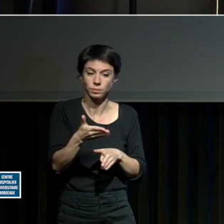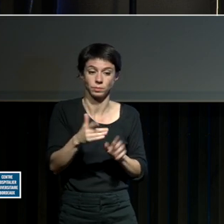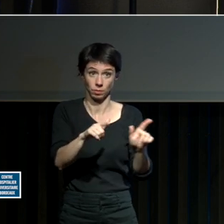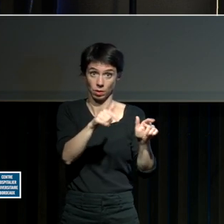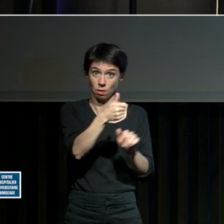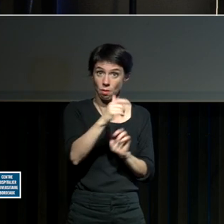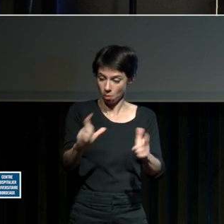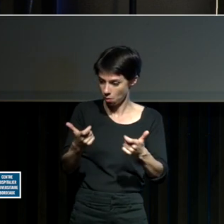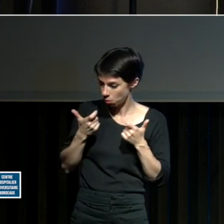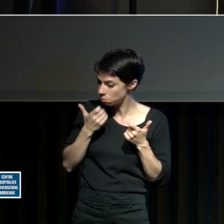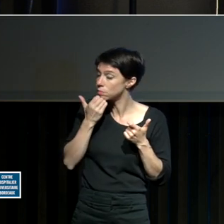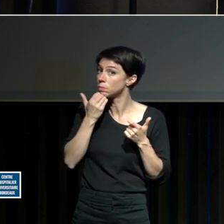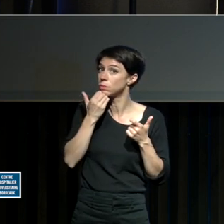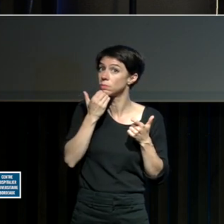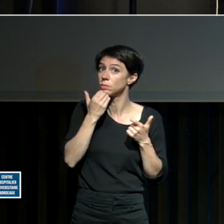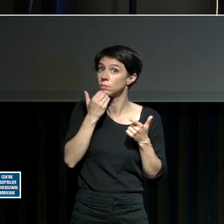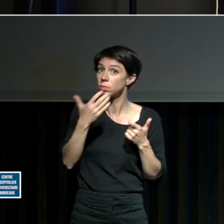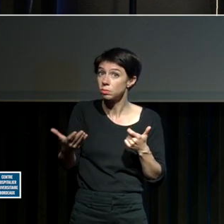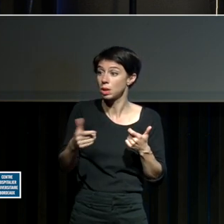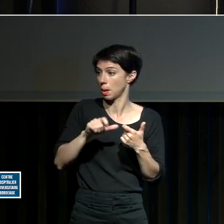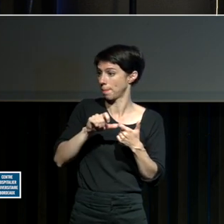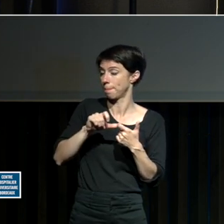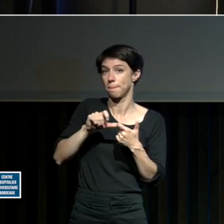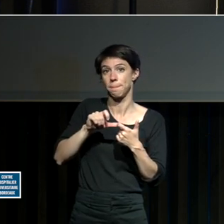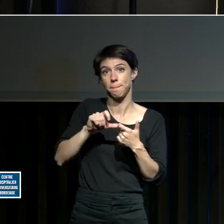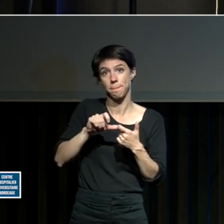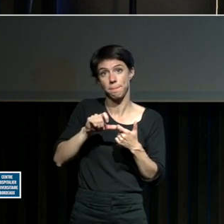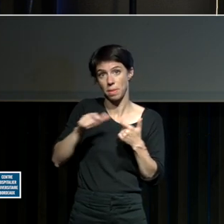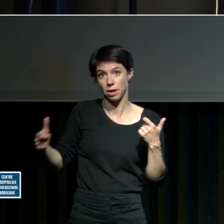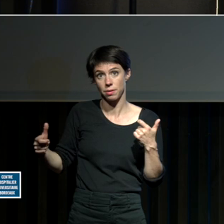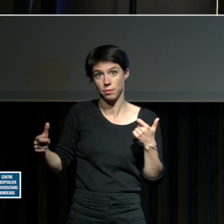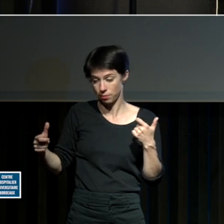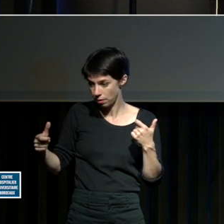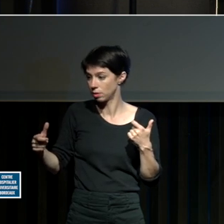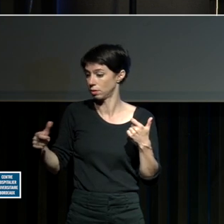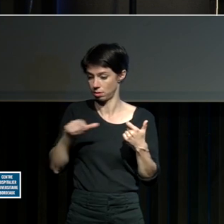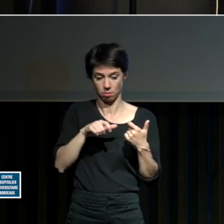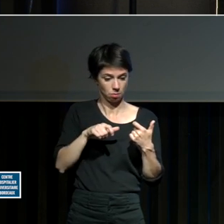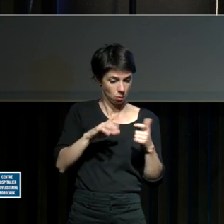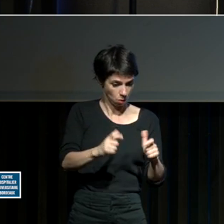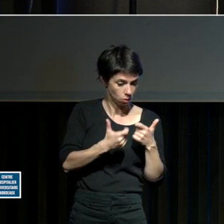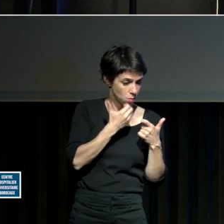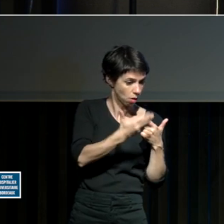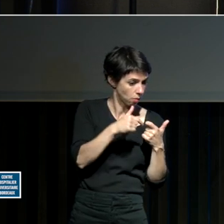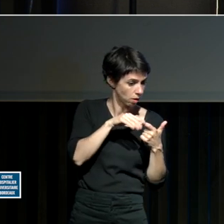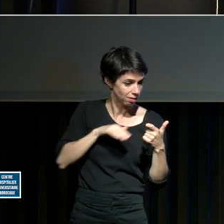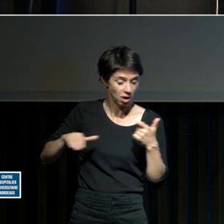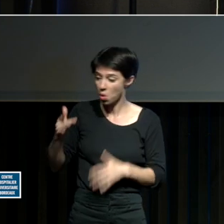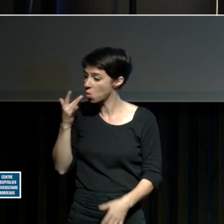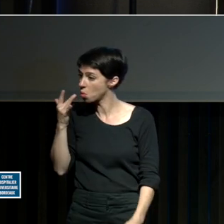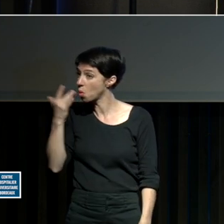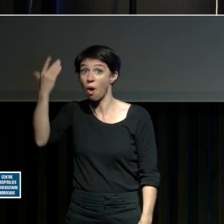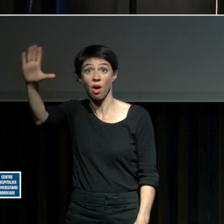avoir un retentissement important et va s'associer à une perte d'intérêt pour les autres activités